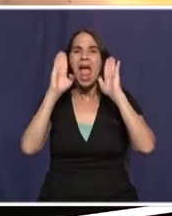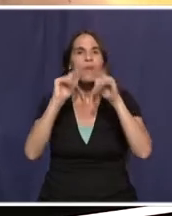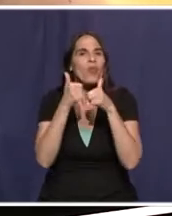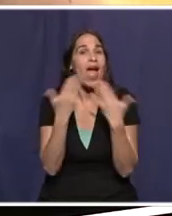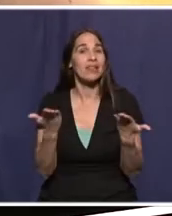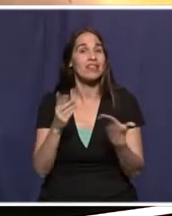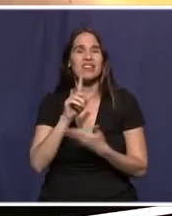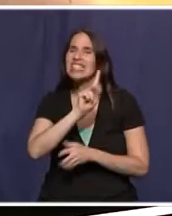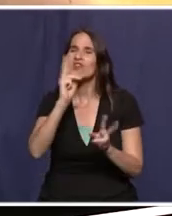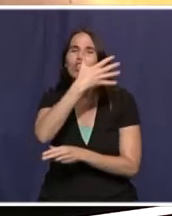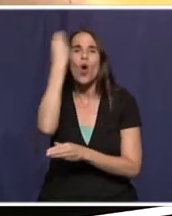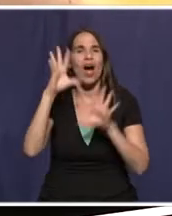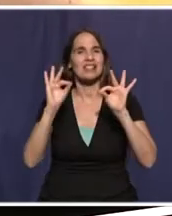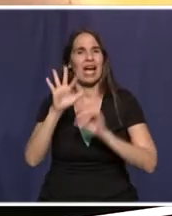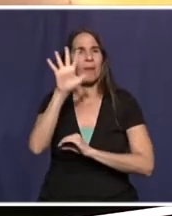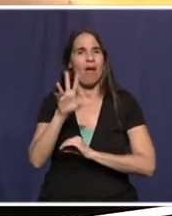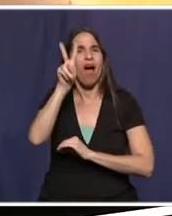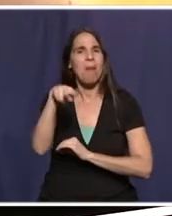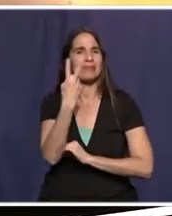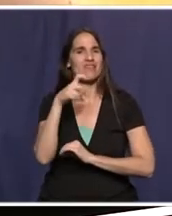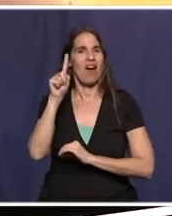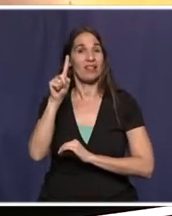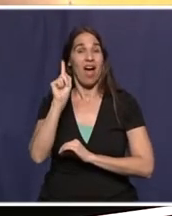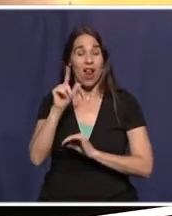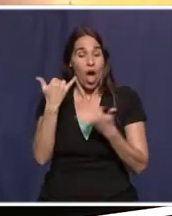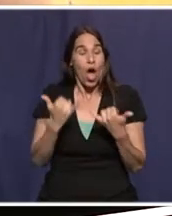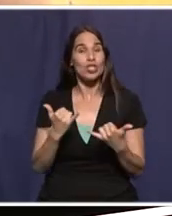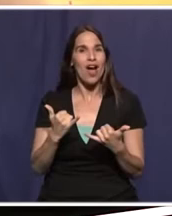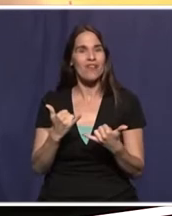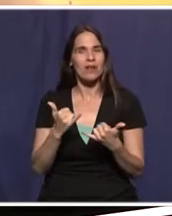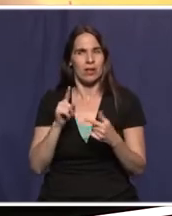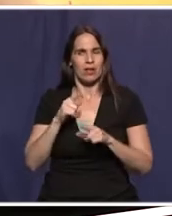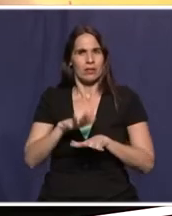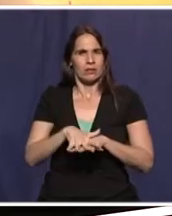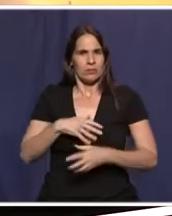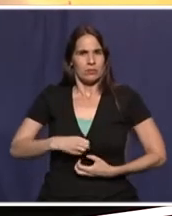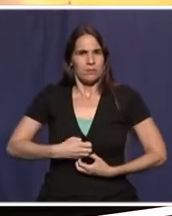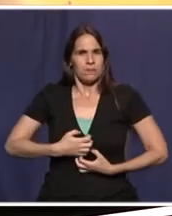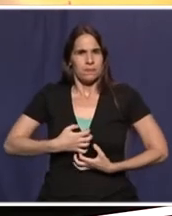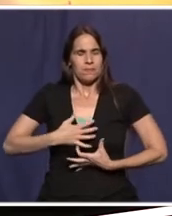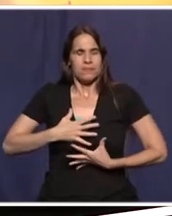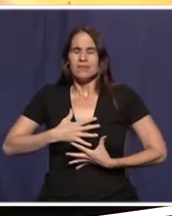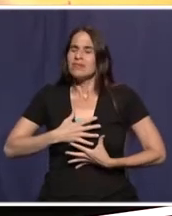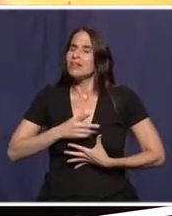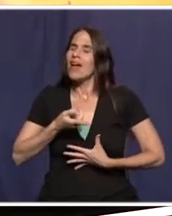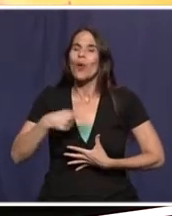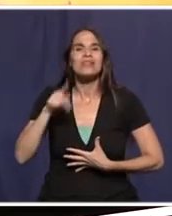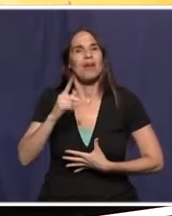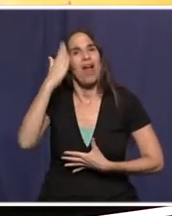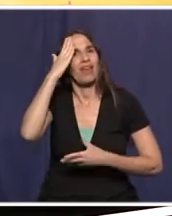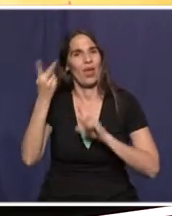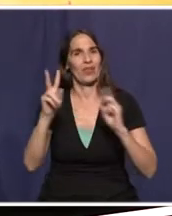נשכח את ה-10 במאי 2021. אך דווקא בעת זו, במטען המתגבש בקרבנו, חייב ללמוד ולהכיר